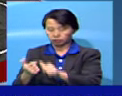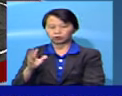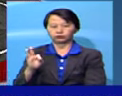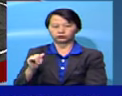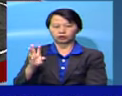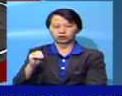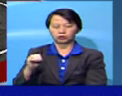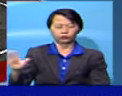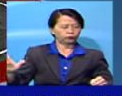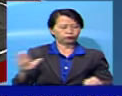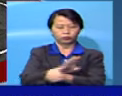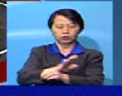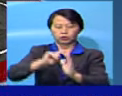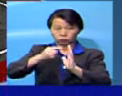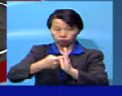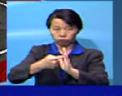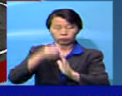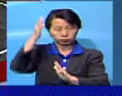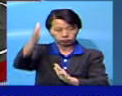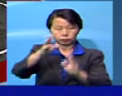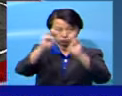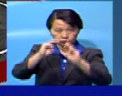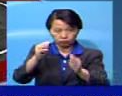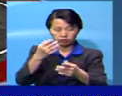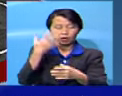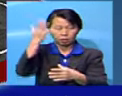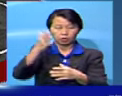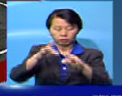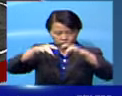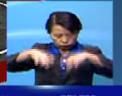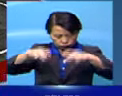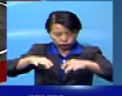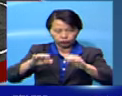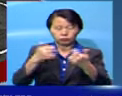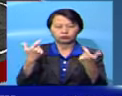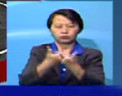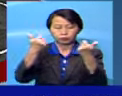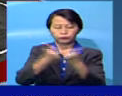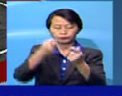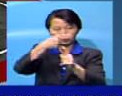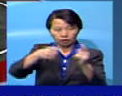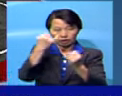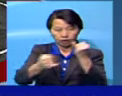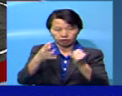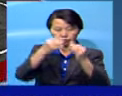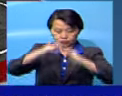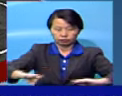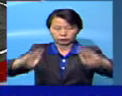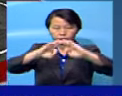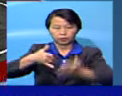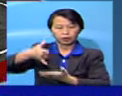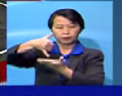fam sepenuhnya bermula musim depan sistem tersebut akan diuji pada aksi perlawanan separuh akhir dan akhir piala